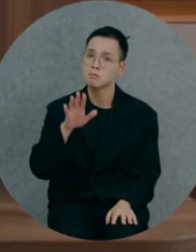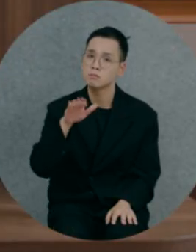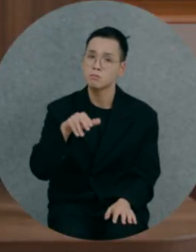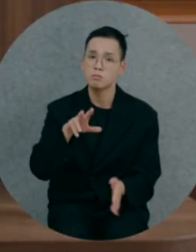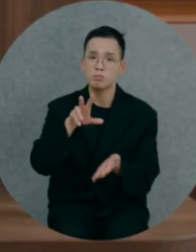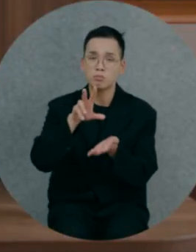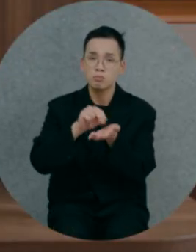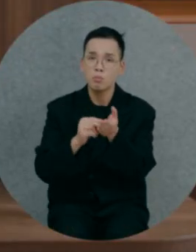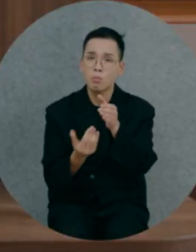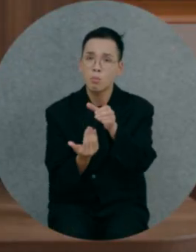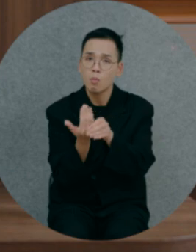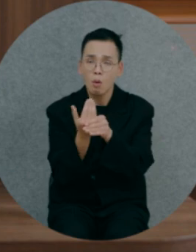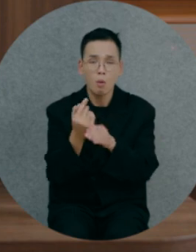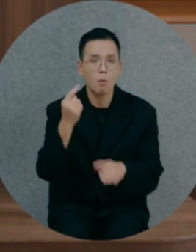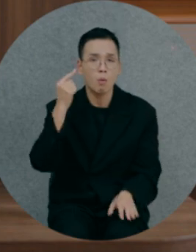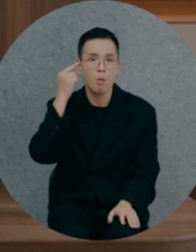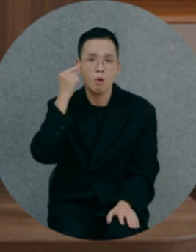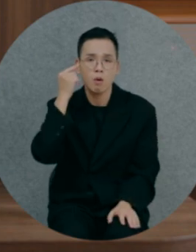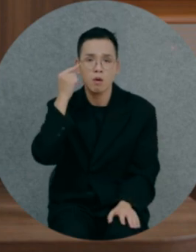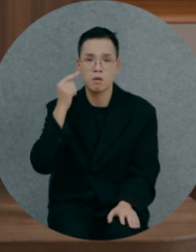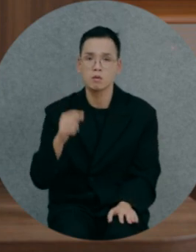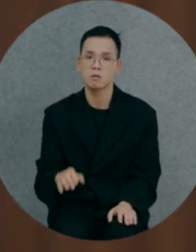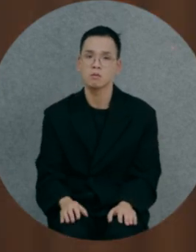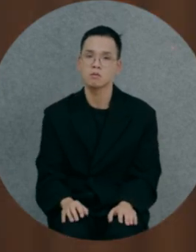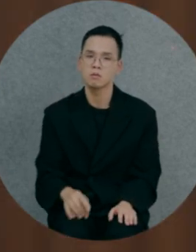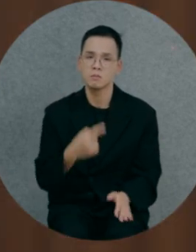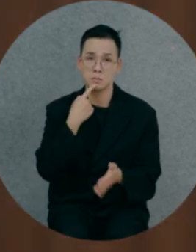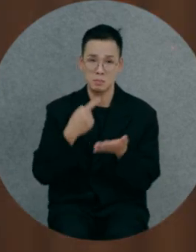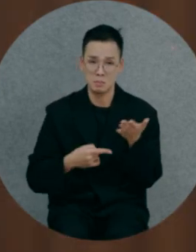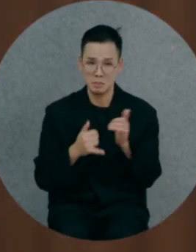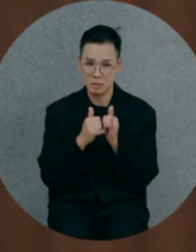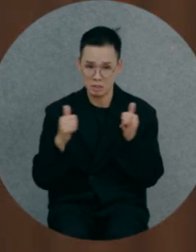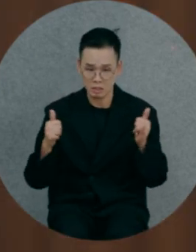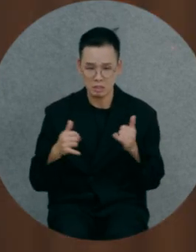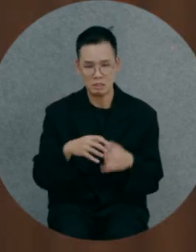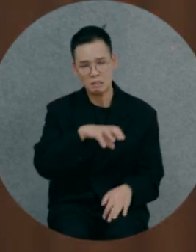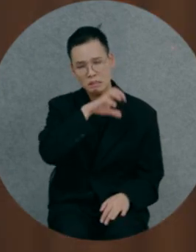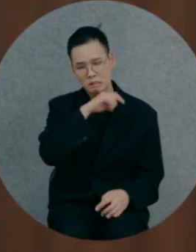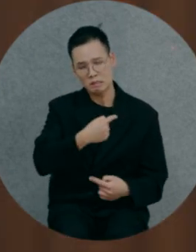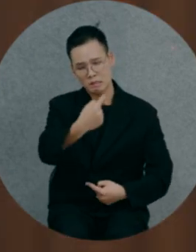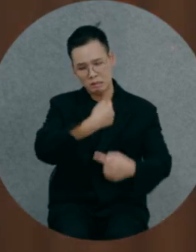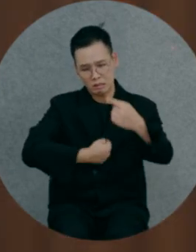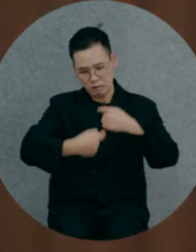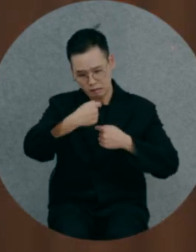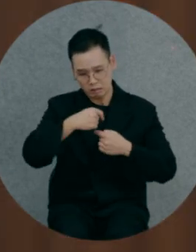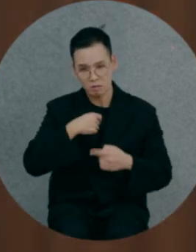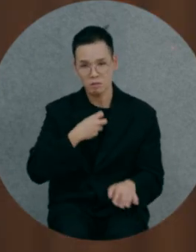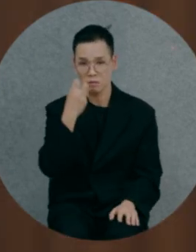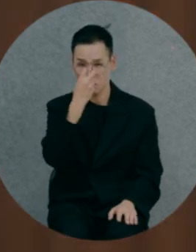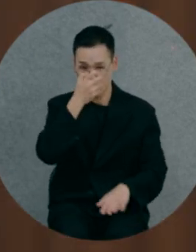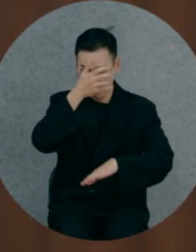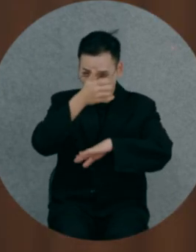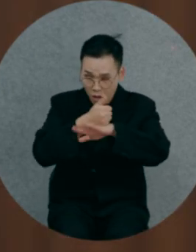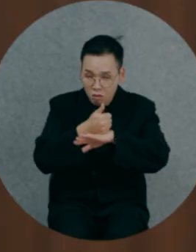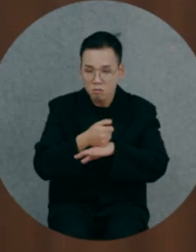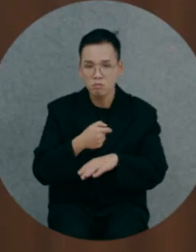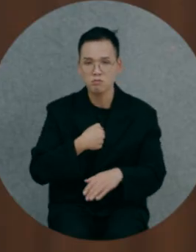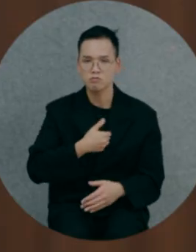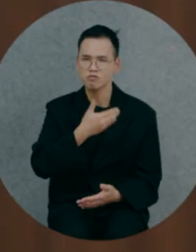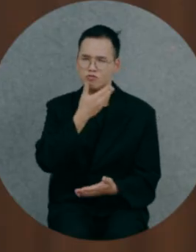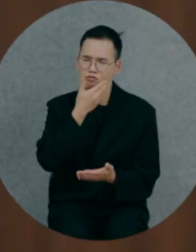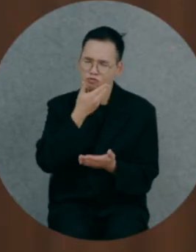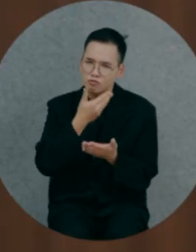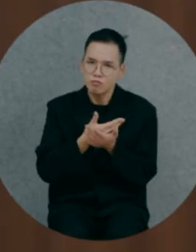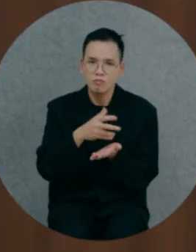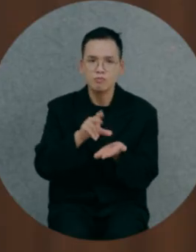그렇다면 이런 문제가 발생하는 이유는 무엇일까요? 피해자들의 진정을 접수받아 조사한 결과 인권위가 확인한